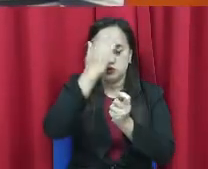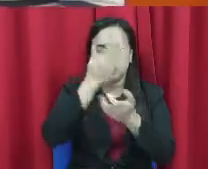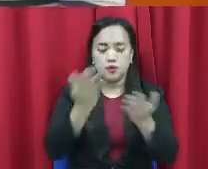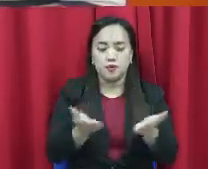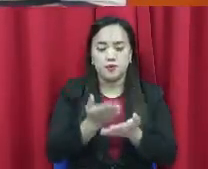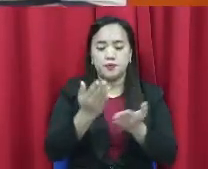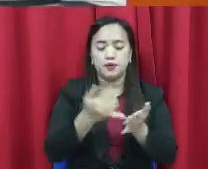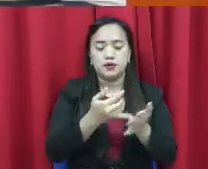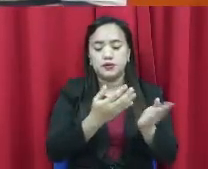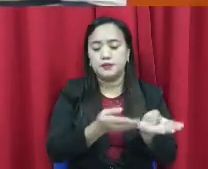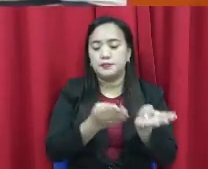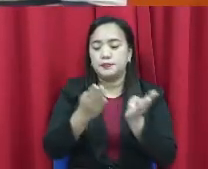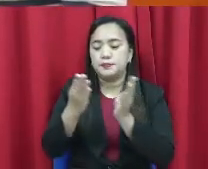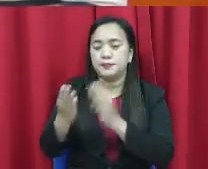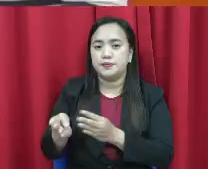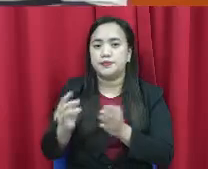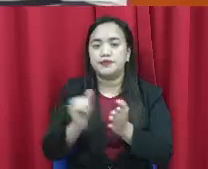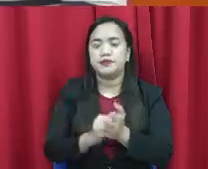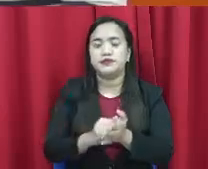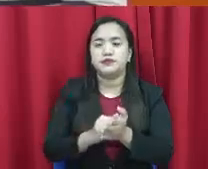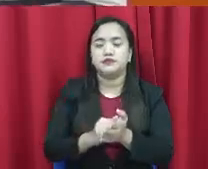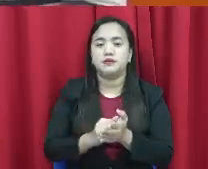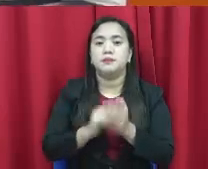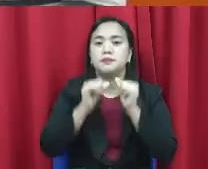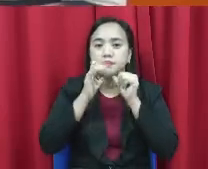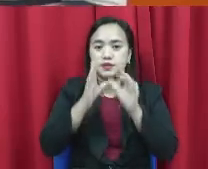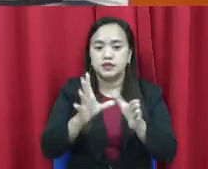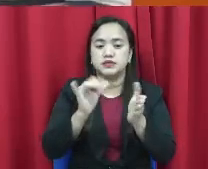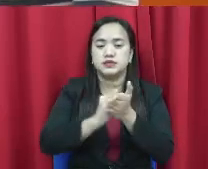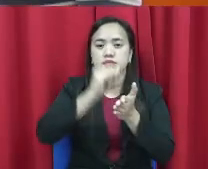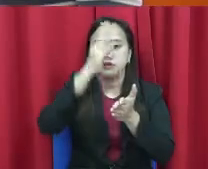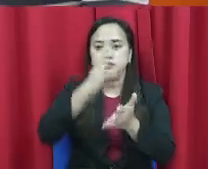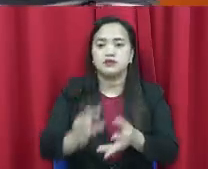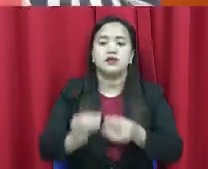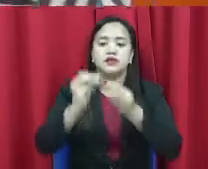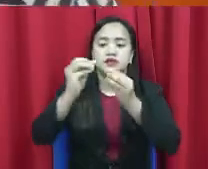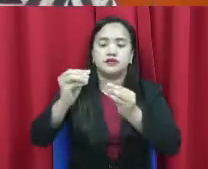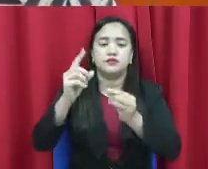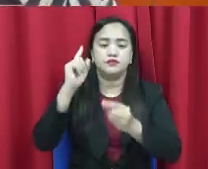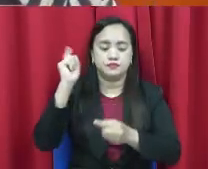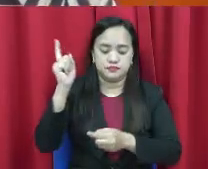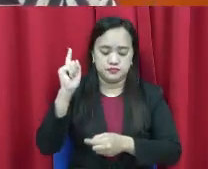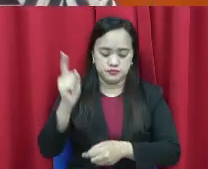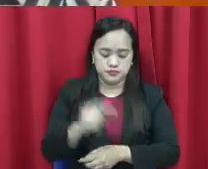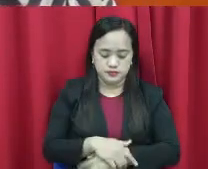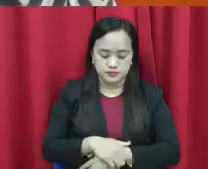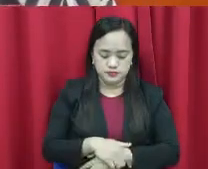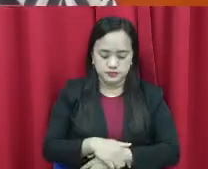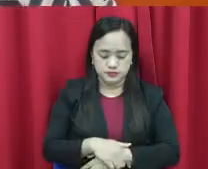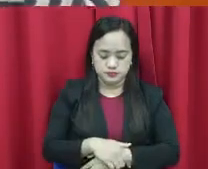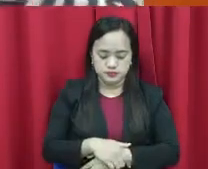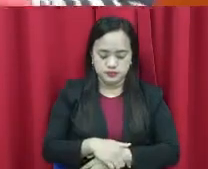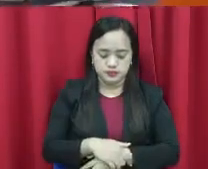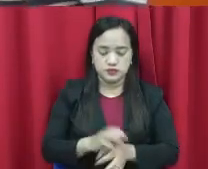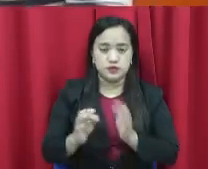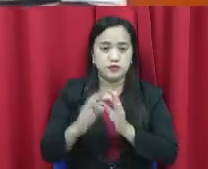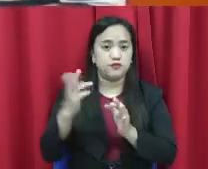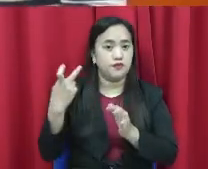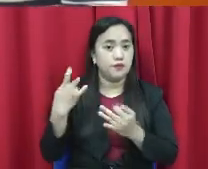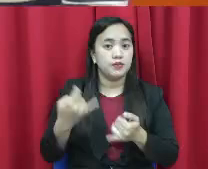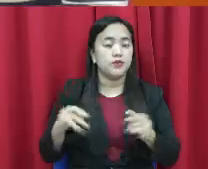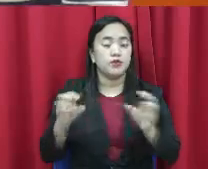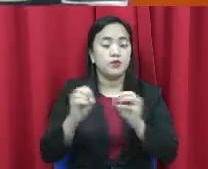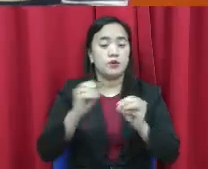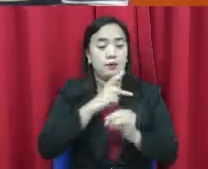ko dinadala ang income yung blessing na binibigay ng panginoon so wala ako doon mostly personal sa aking